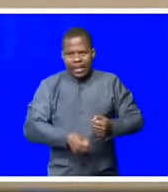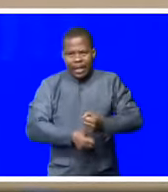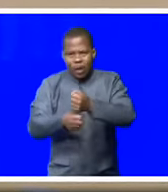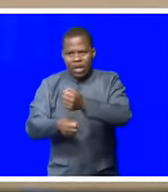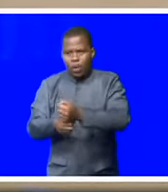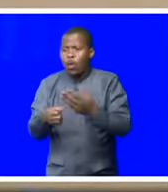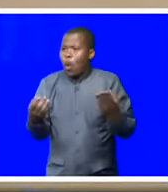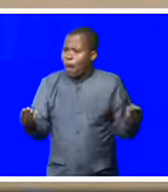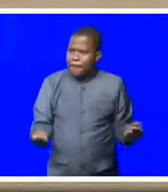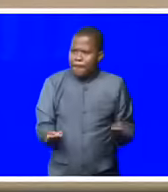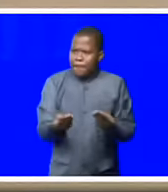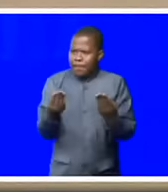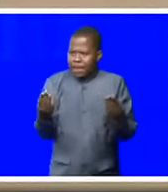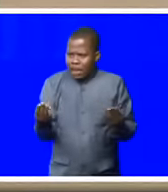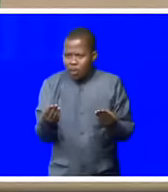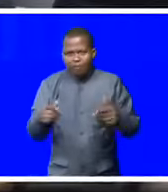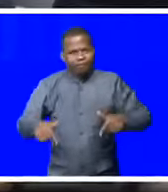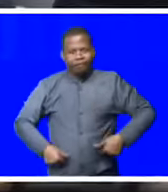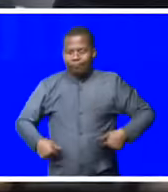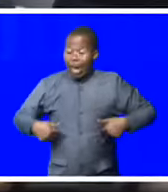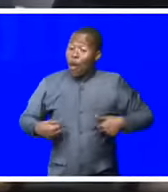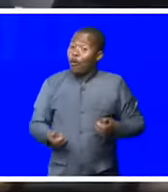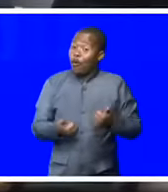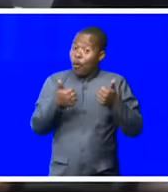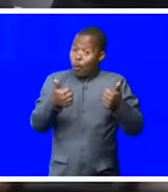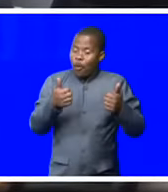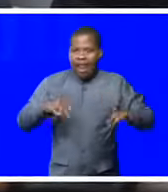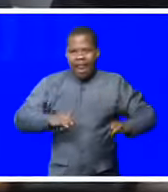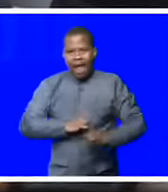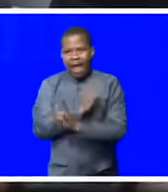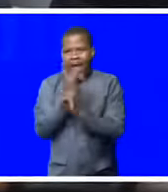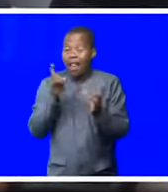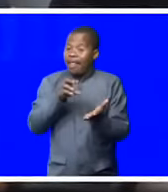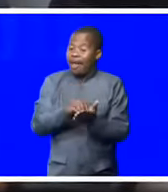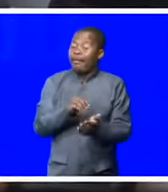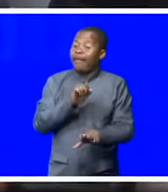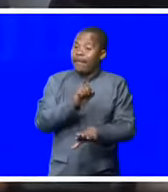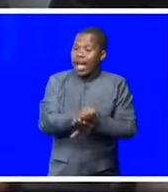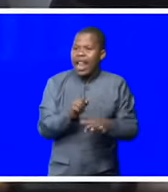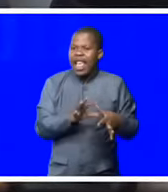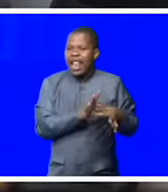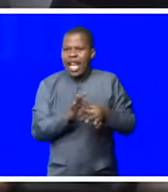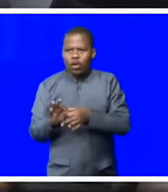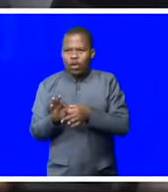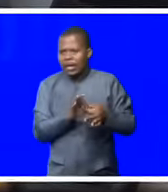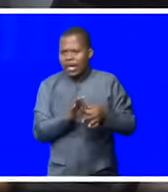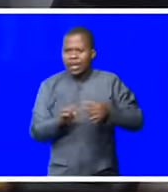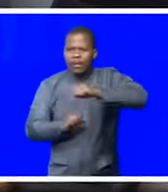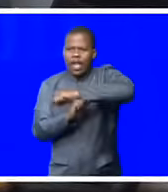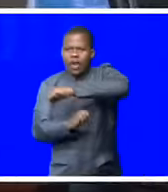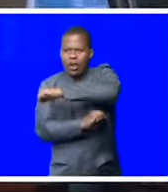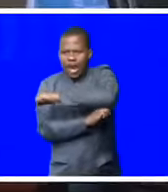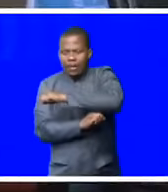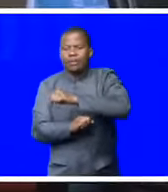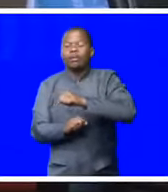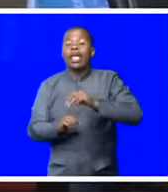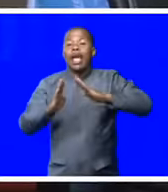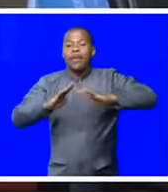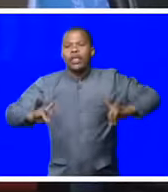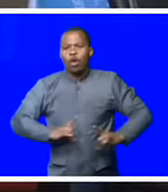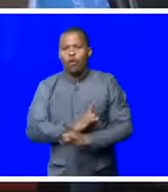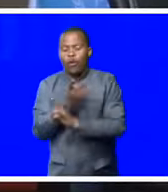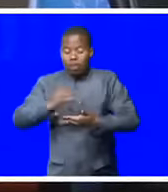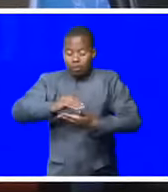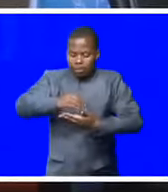sive singulesiphilile. Le nhlangano seyinikelele litiko letempilo bongqomvomshina labasezingeni,